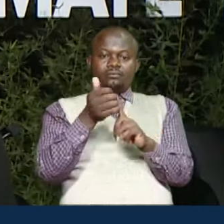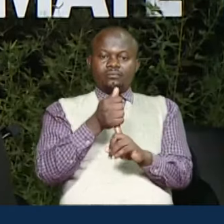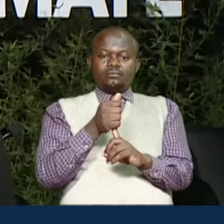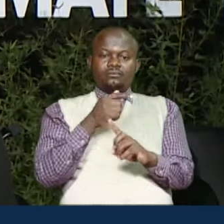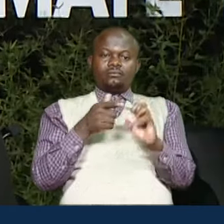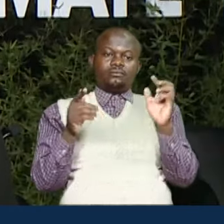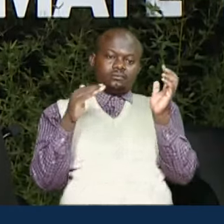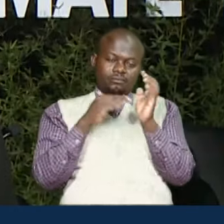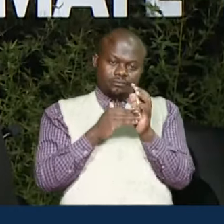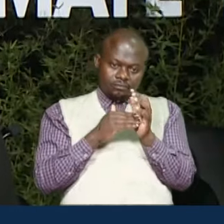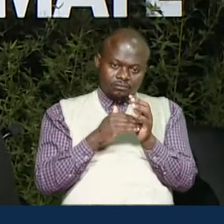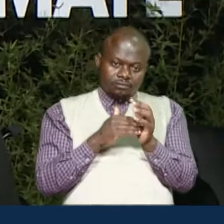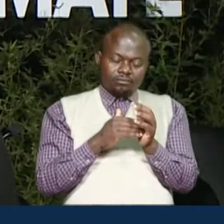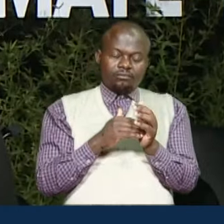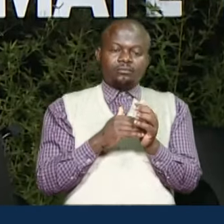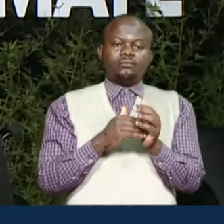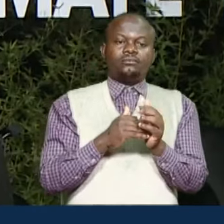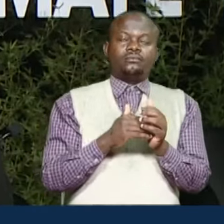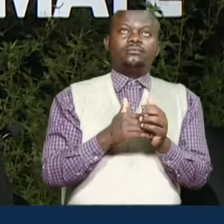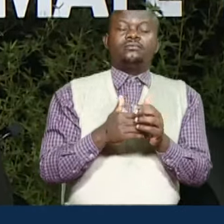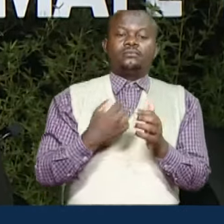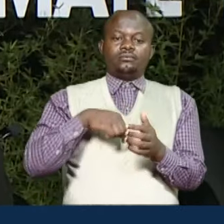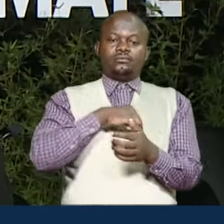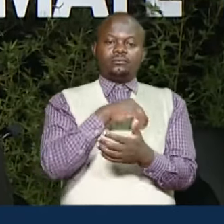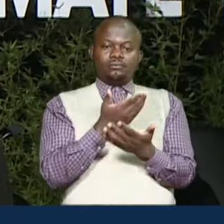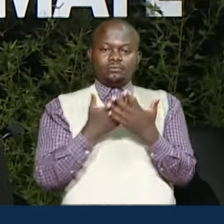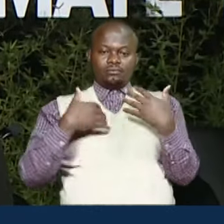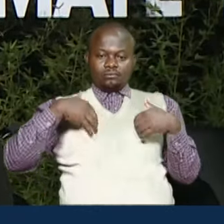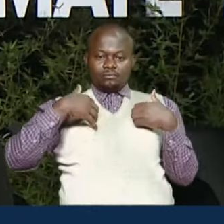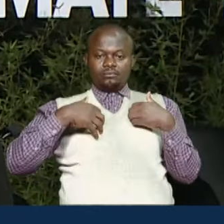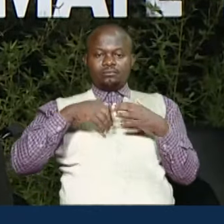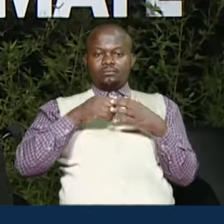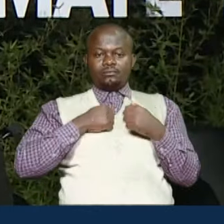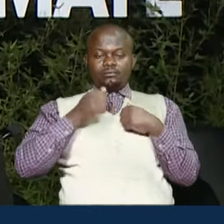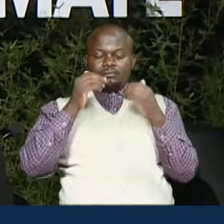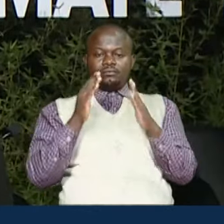ariko turacyafite n'ubushake u Rwanda